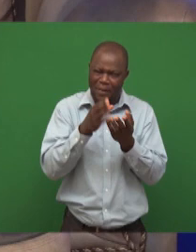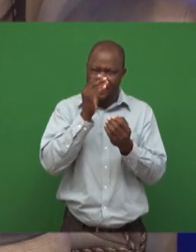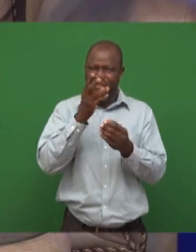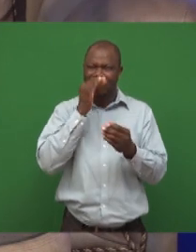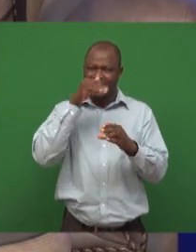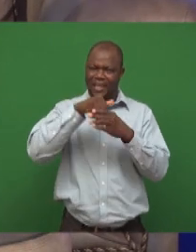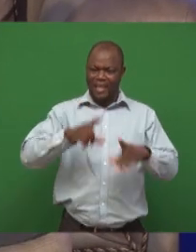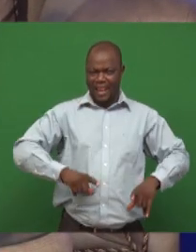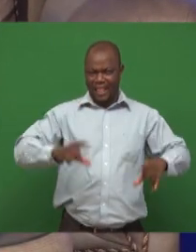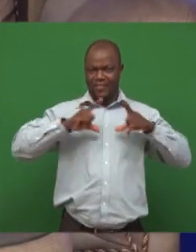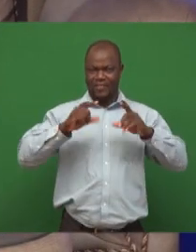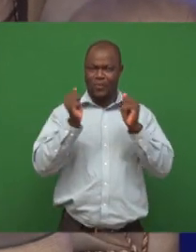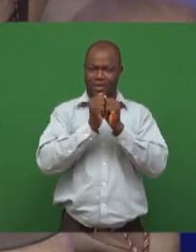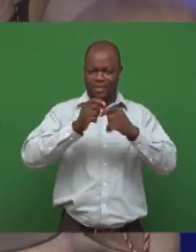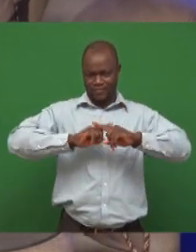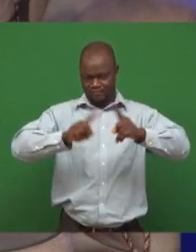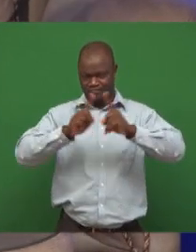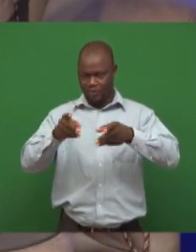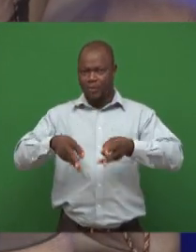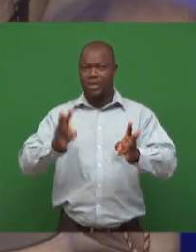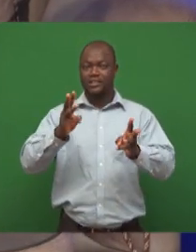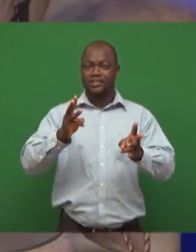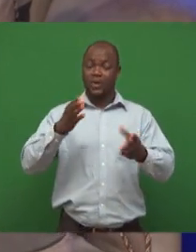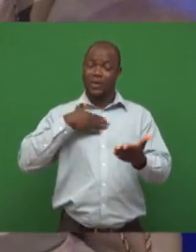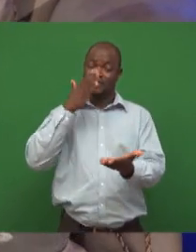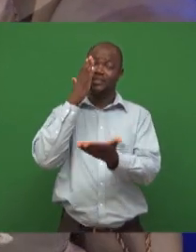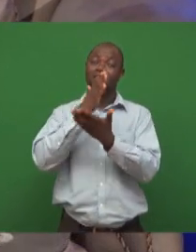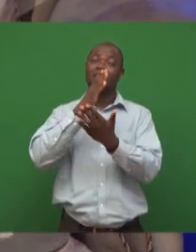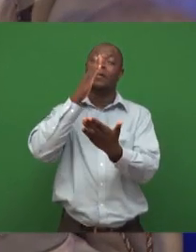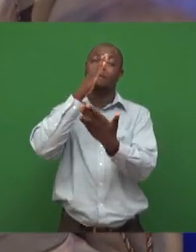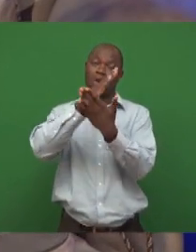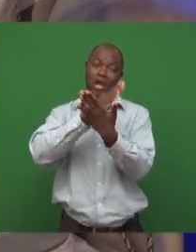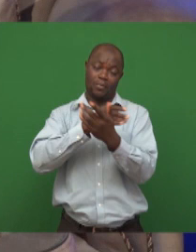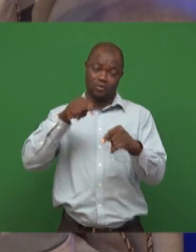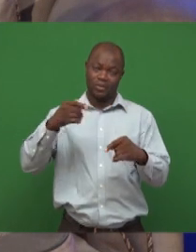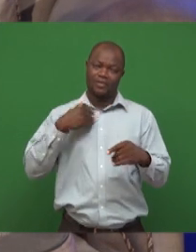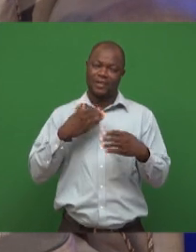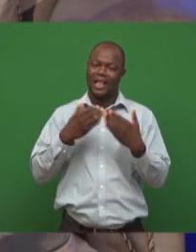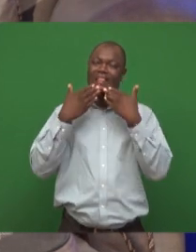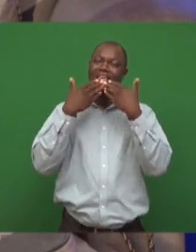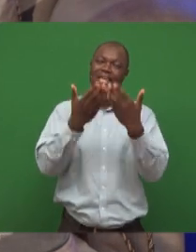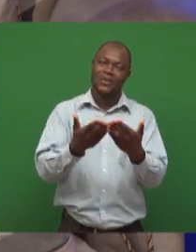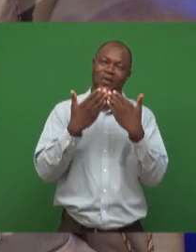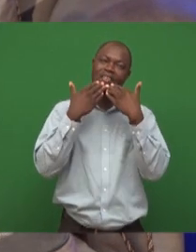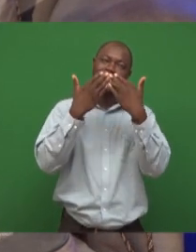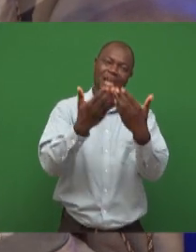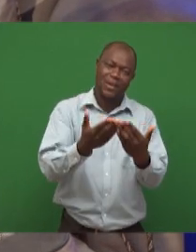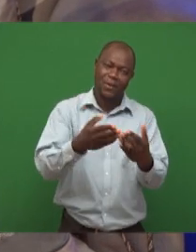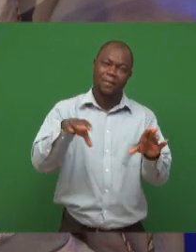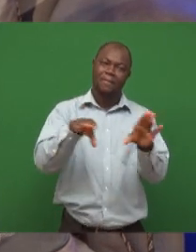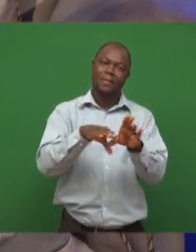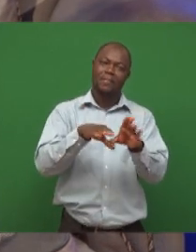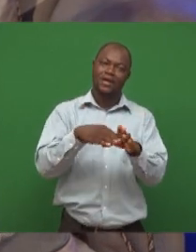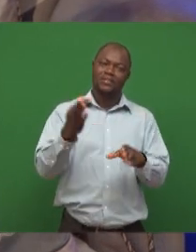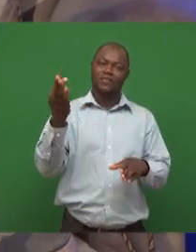nenzira dzakasiyana. Asi tapira muchirongwa chanhasi regai tipe kutenda kwakaperera kune vakotsveri vedu vezwala vatipa icho chichikuwa